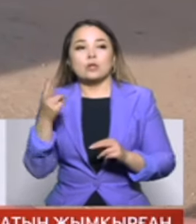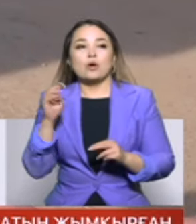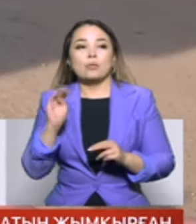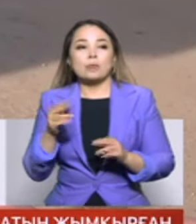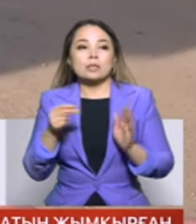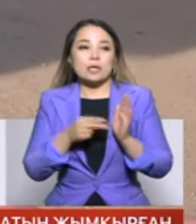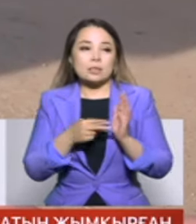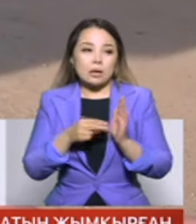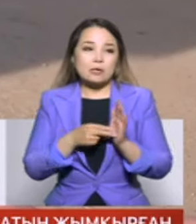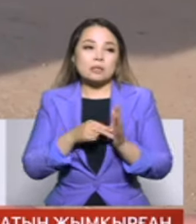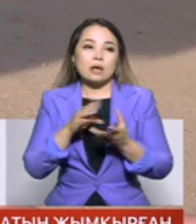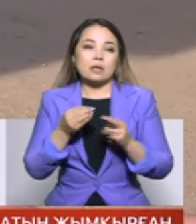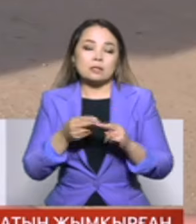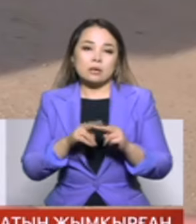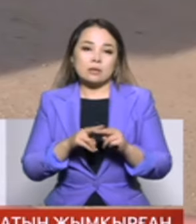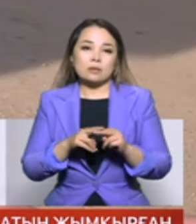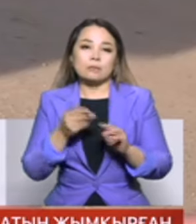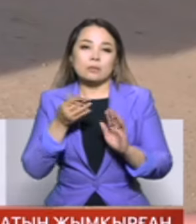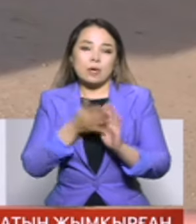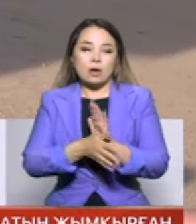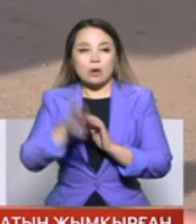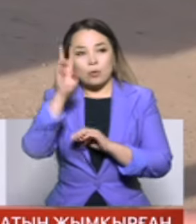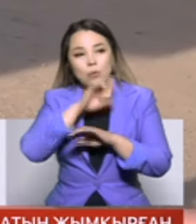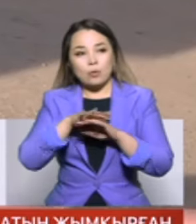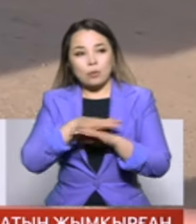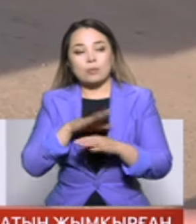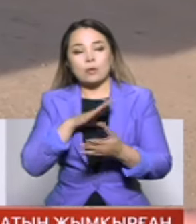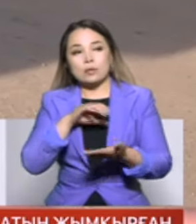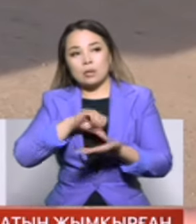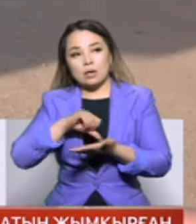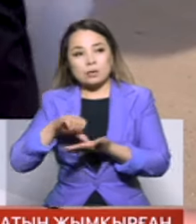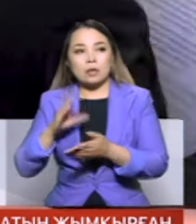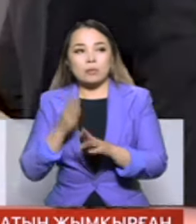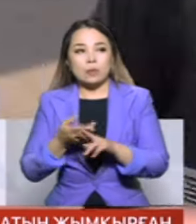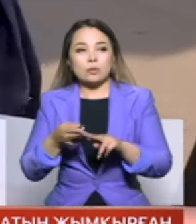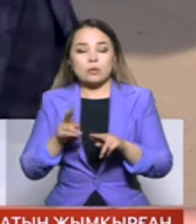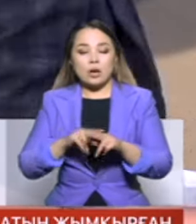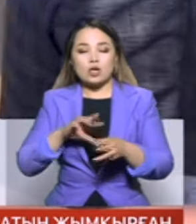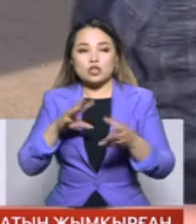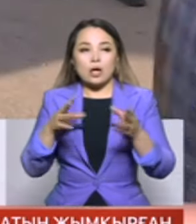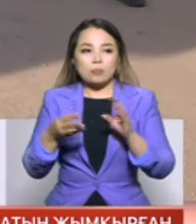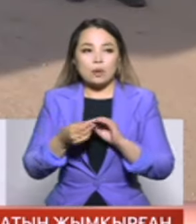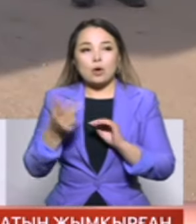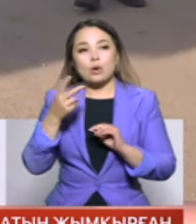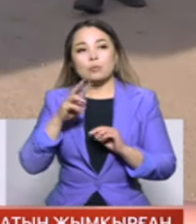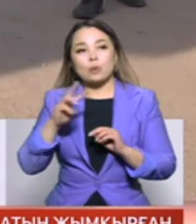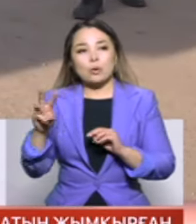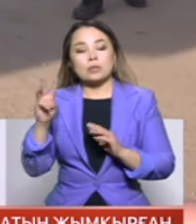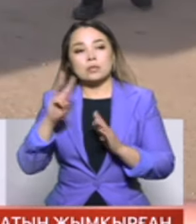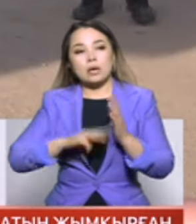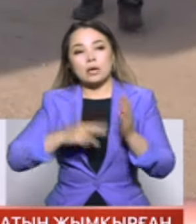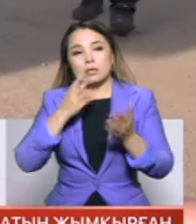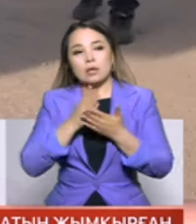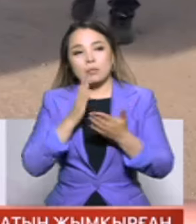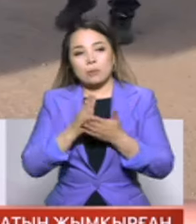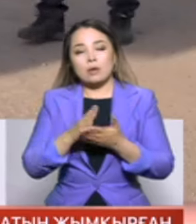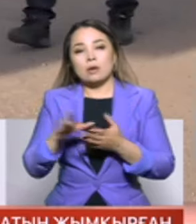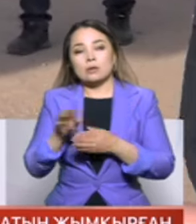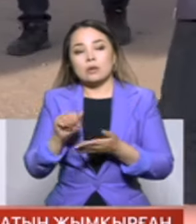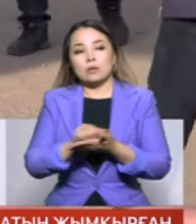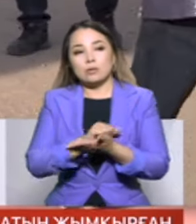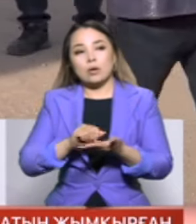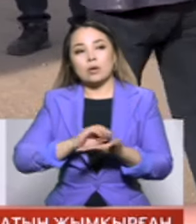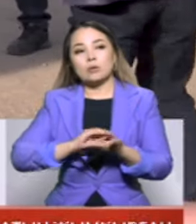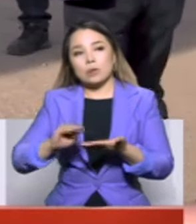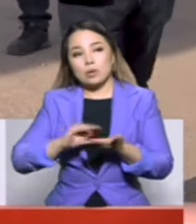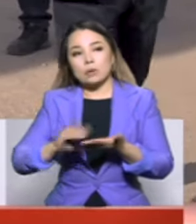теңге заңбайыпқа, госпошлин бар, не бар, соның бармен жалпы алғанда 3 миллион теңге айыппұл салды. Ал акті толтырғанда біз